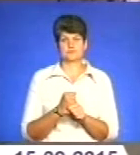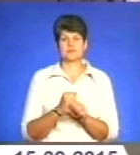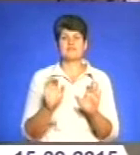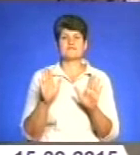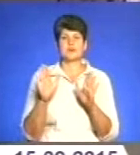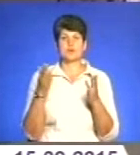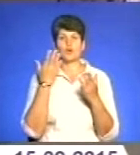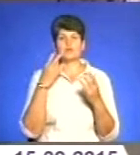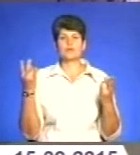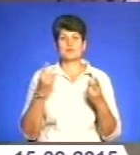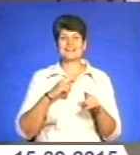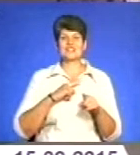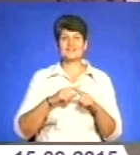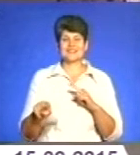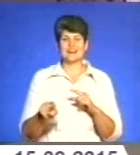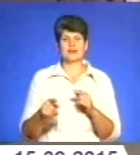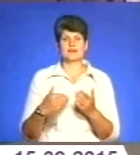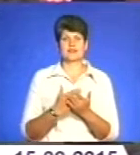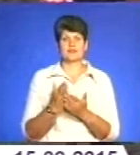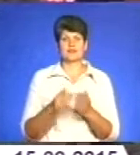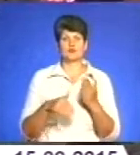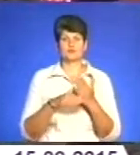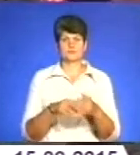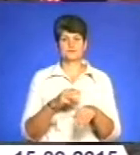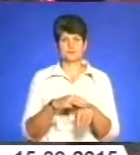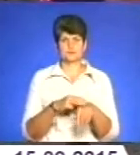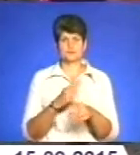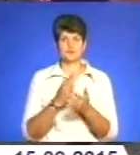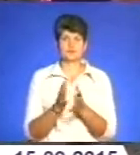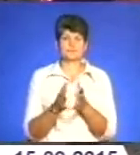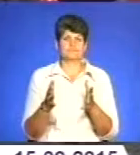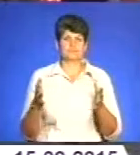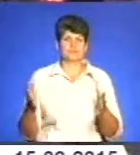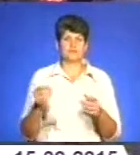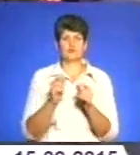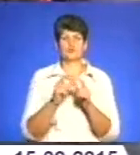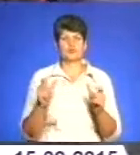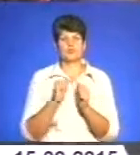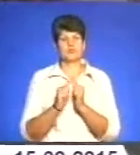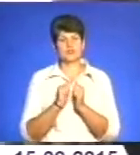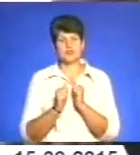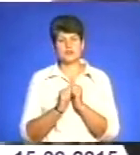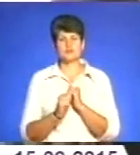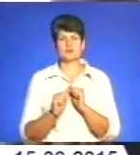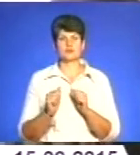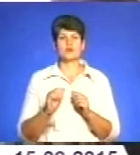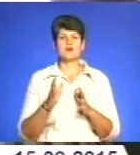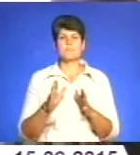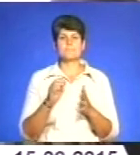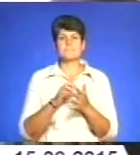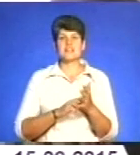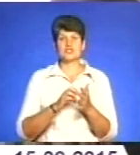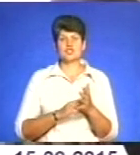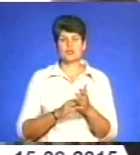коли необхідна швидка та якісна допомога правоохоронців, стає дедалі більше. У школах частіше за все причиною для виклику